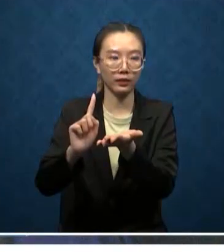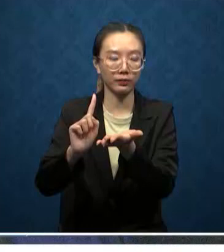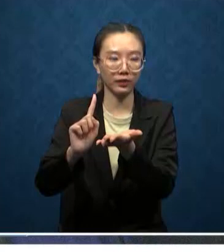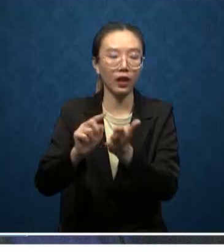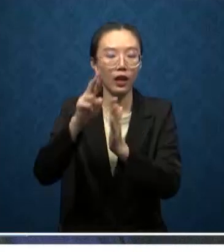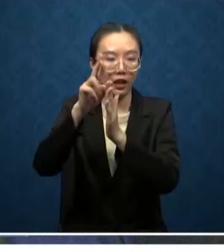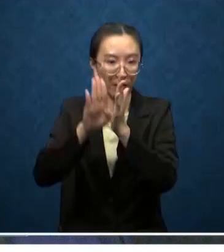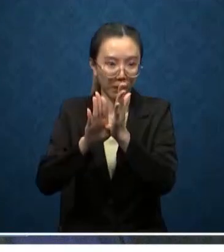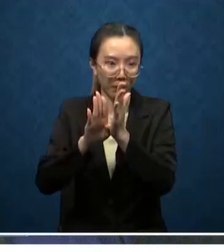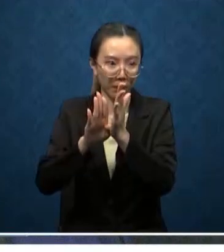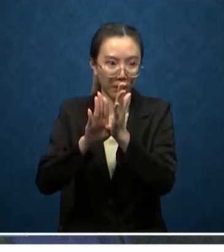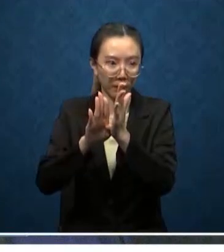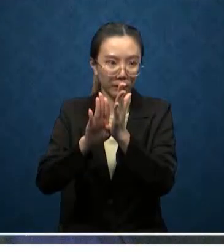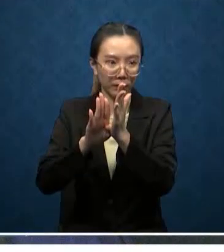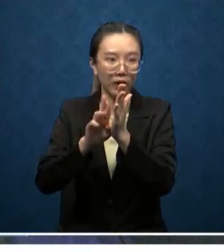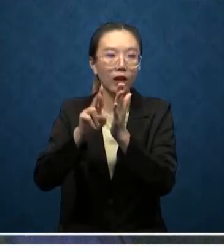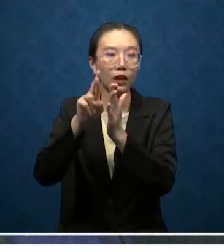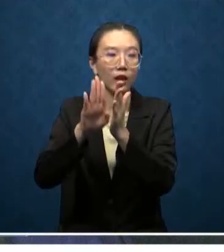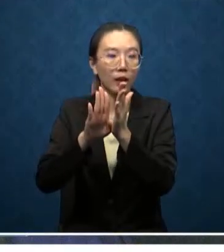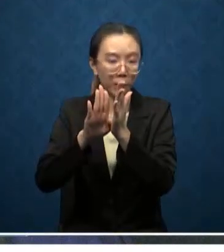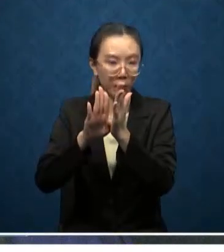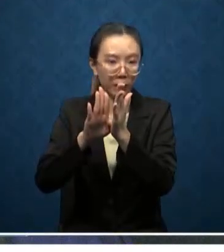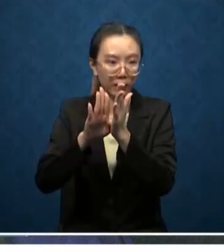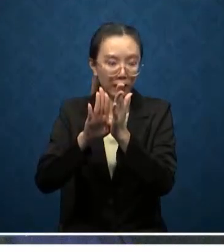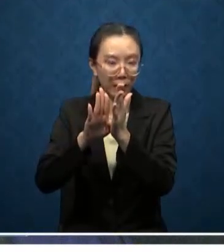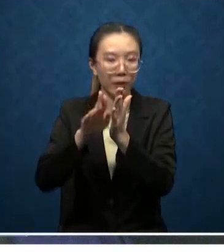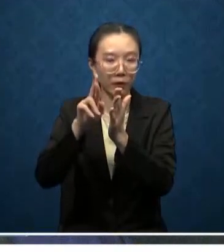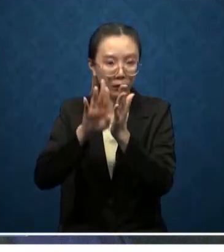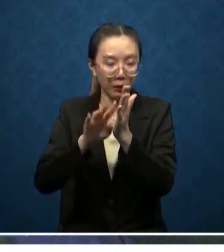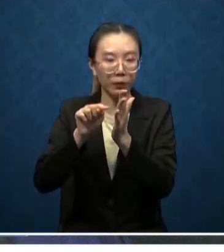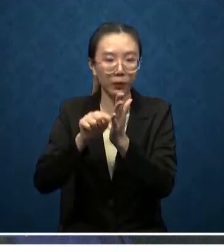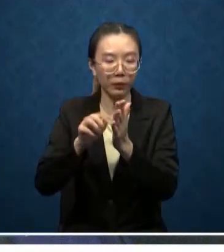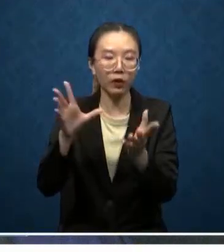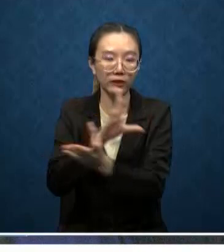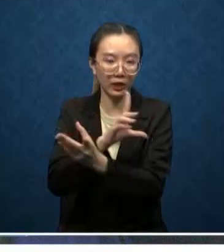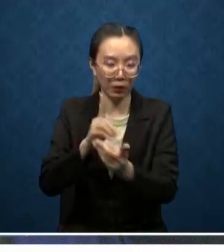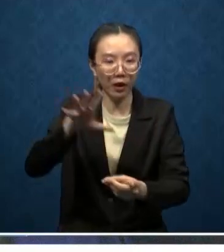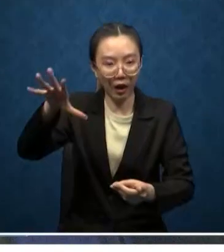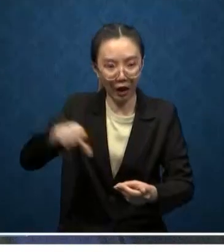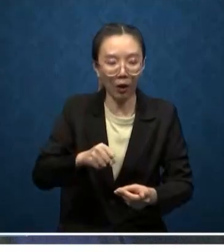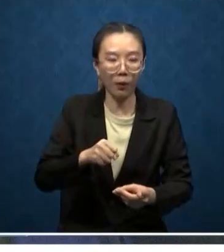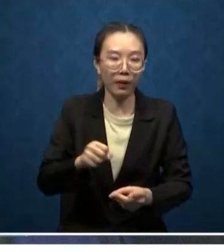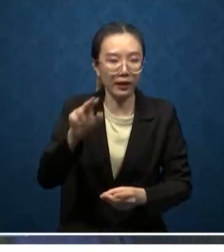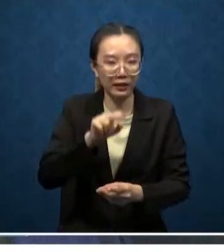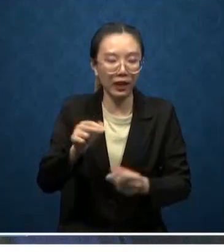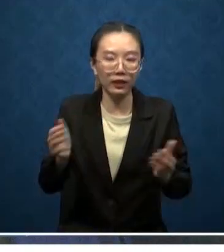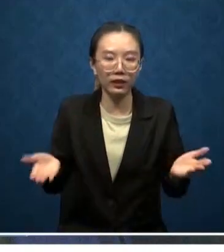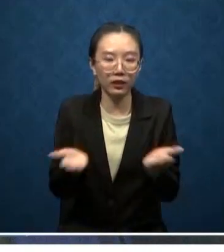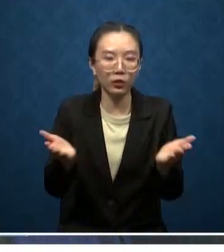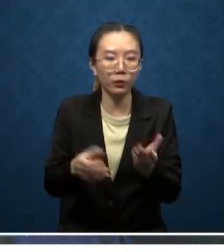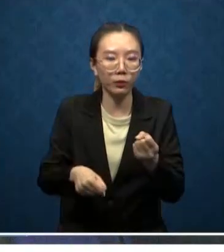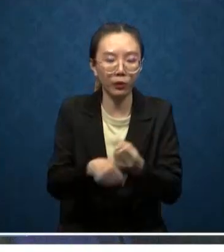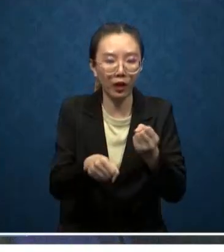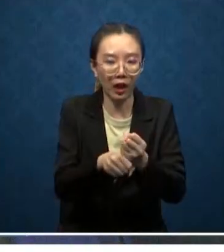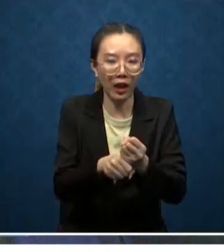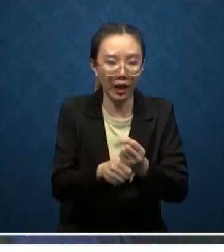ระบบโซเชียลเครดิตหรือระบบเครดิตทางสังคมเนี่ยค่ะมาใช้เพื่อกระตุ้นคนไทยให้มี